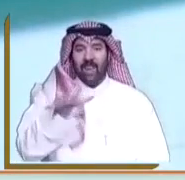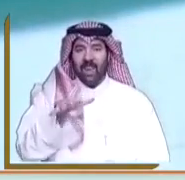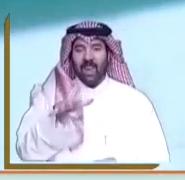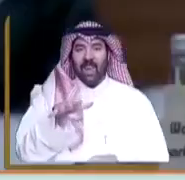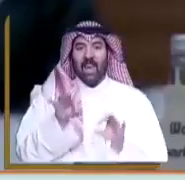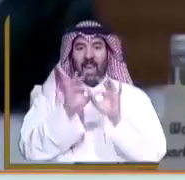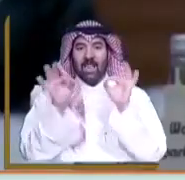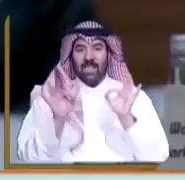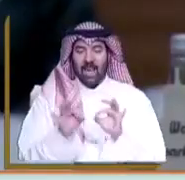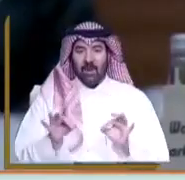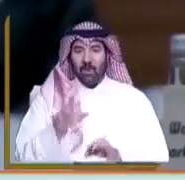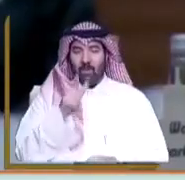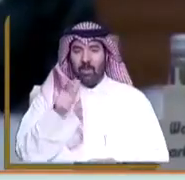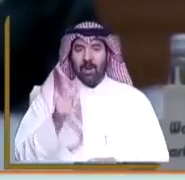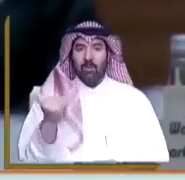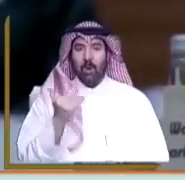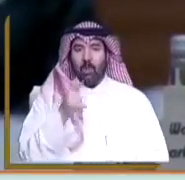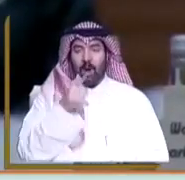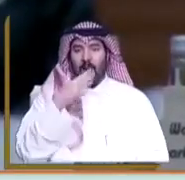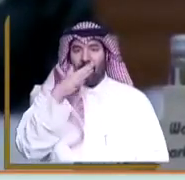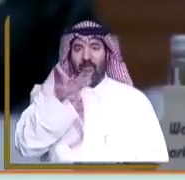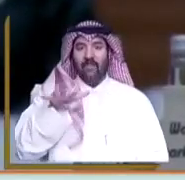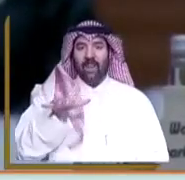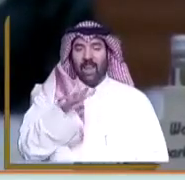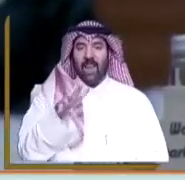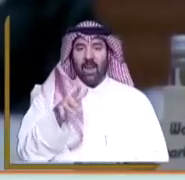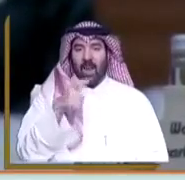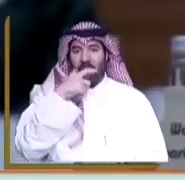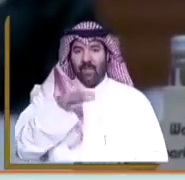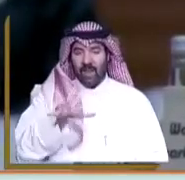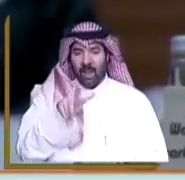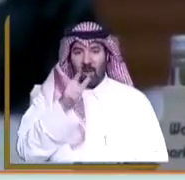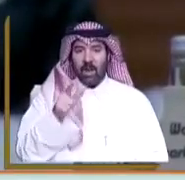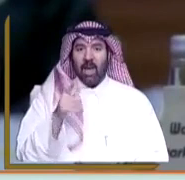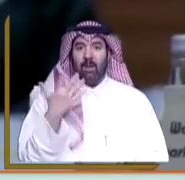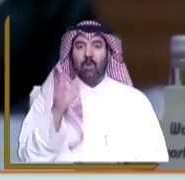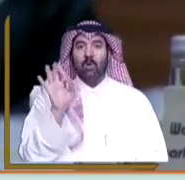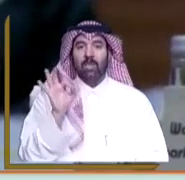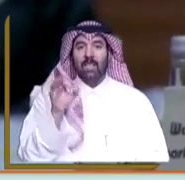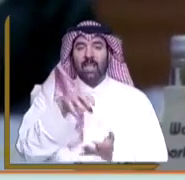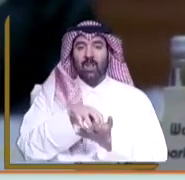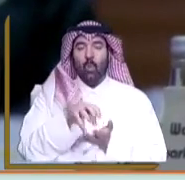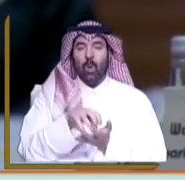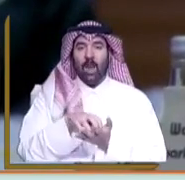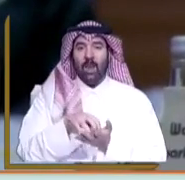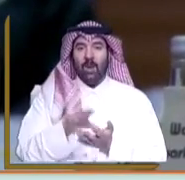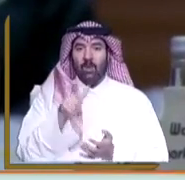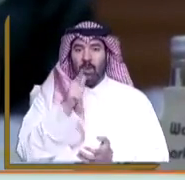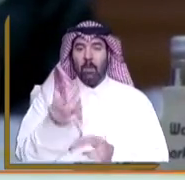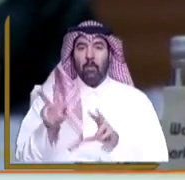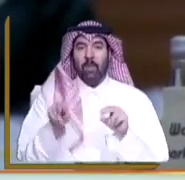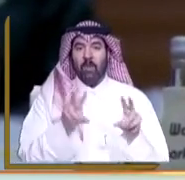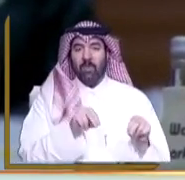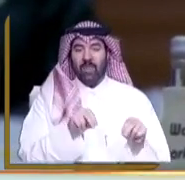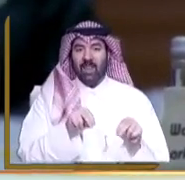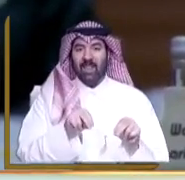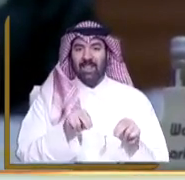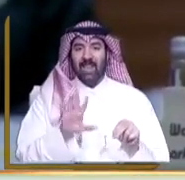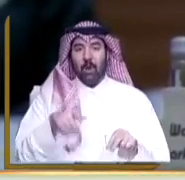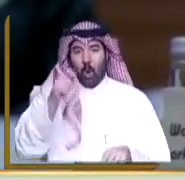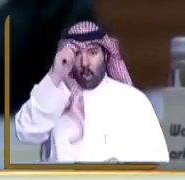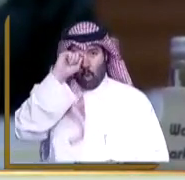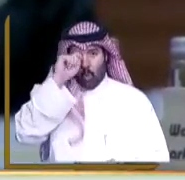هذه الخطوة التكتل الأفريقي الذي يضم 55 دولة تمنحه ذات الوضع للاتحاد الأوروبي الذي